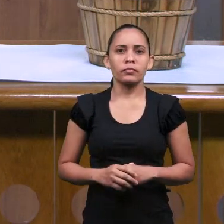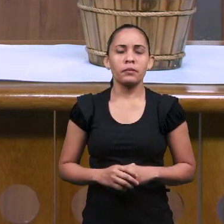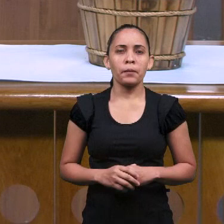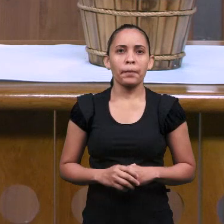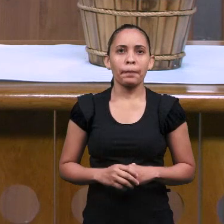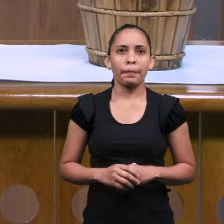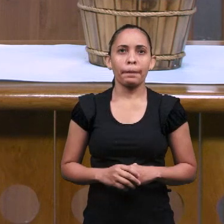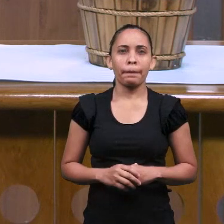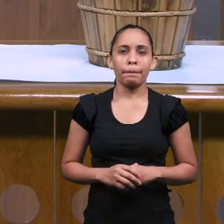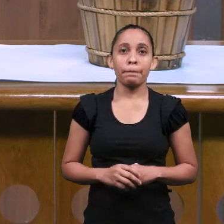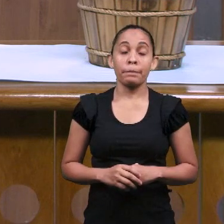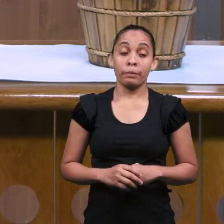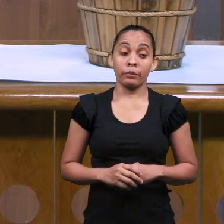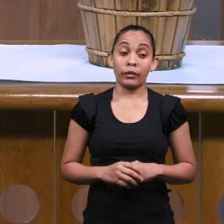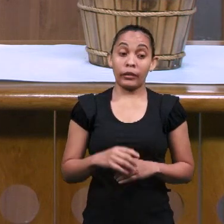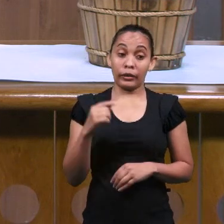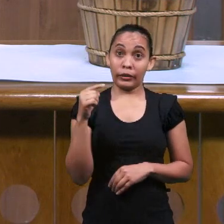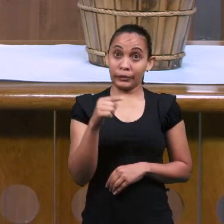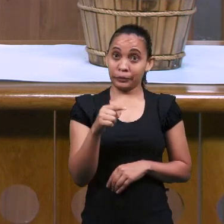ans.